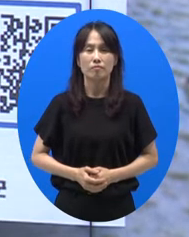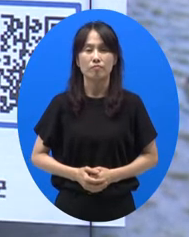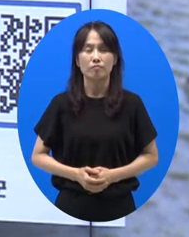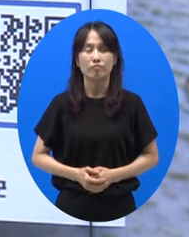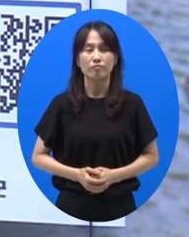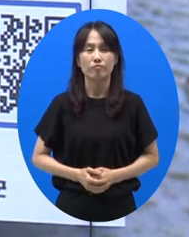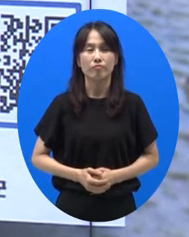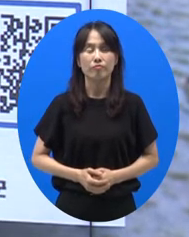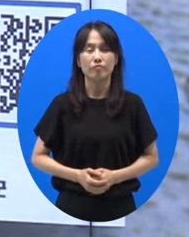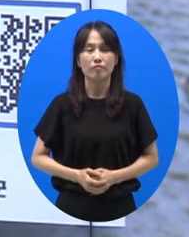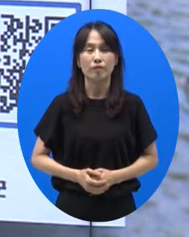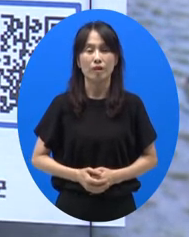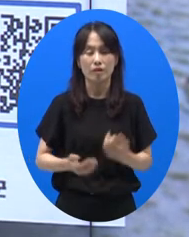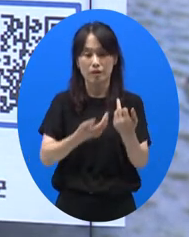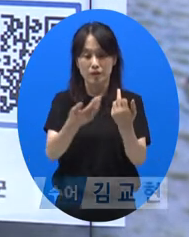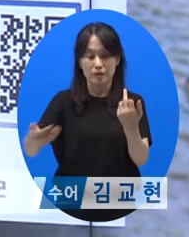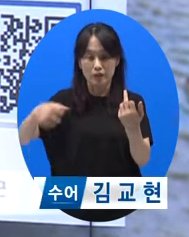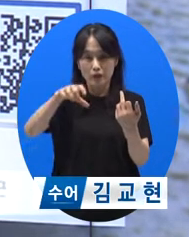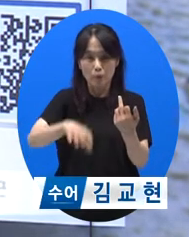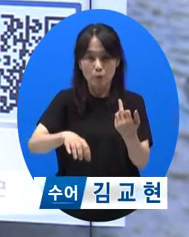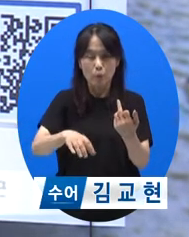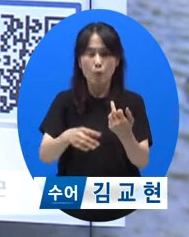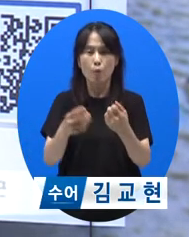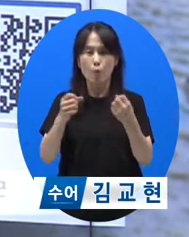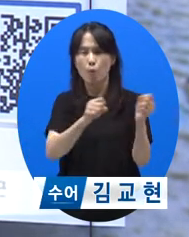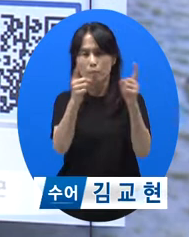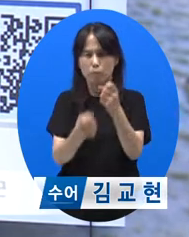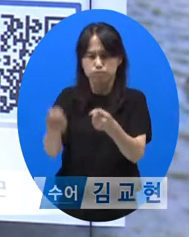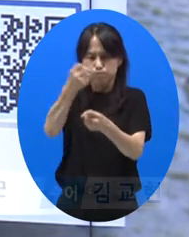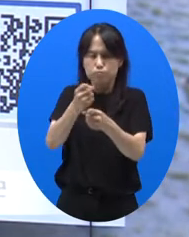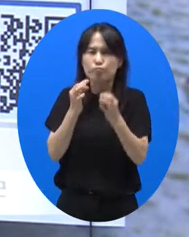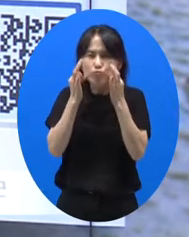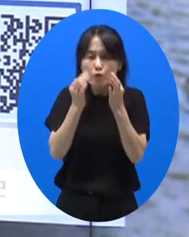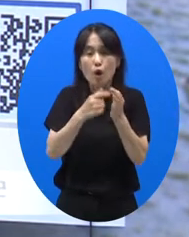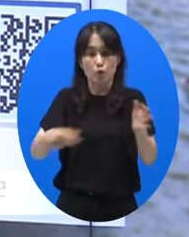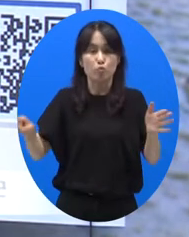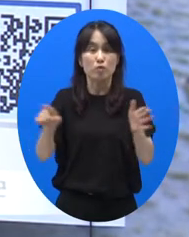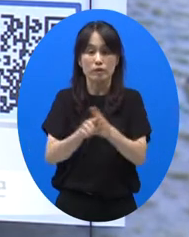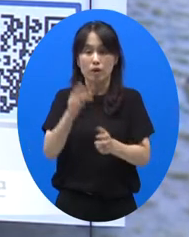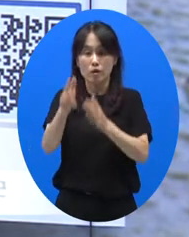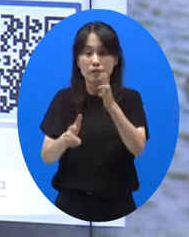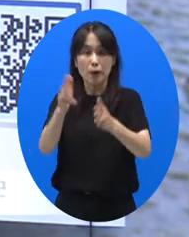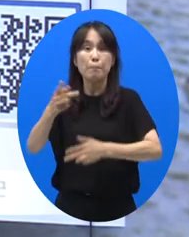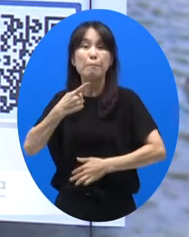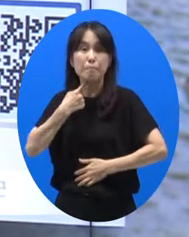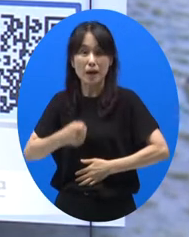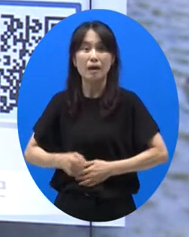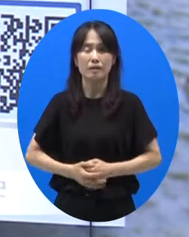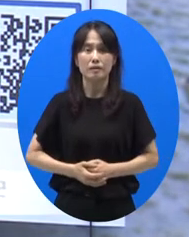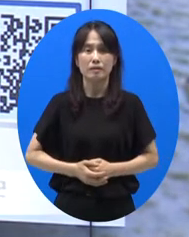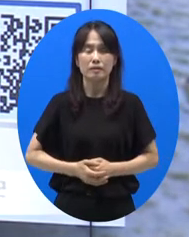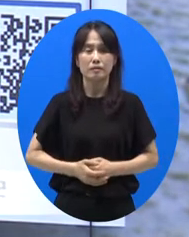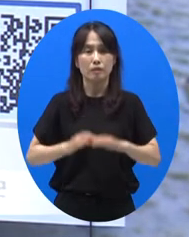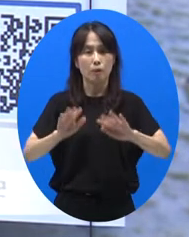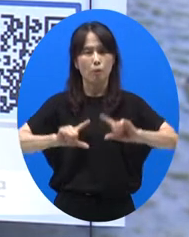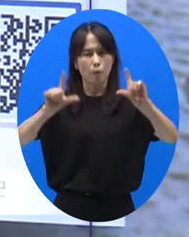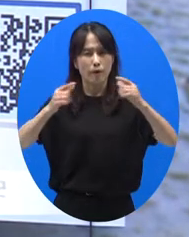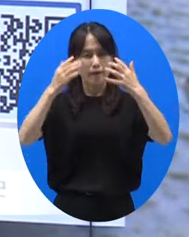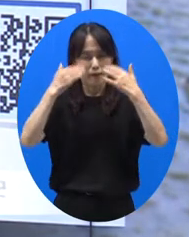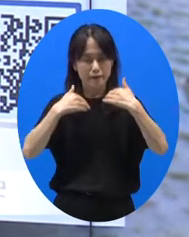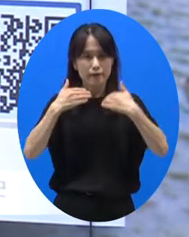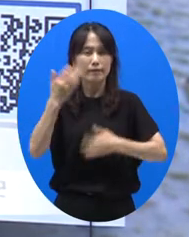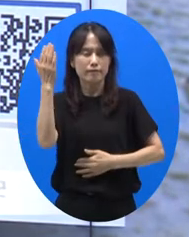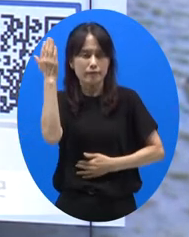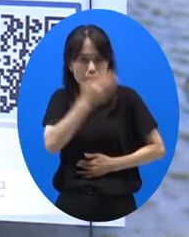그동안 경기도는 계곡 본연의 모습을 돌려 드리기 위해 성 점 계곡 도민 환원 사업을 추진해 왔습니다 오랜 깨끗한 모습을 되